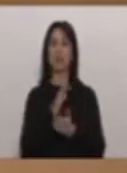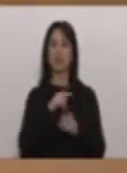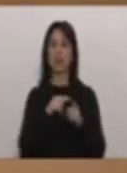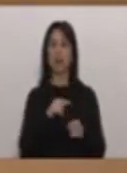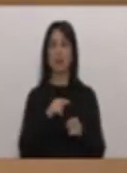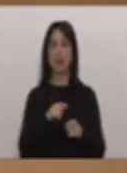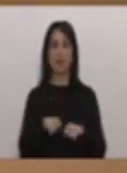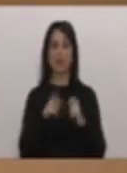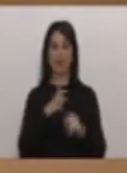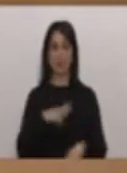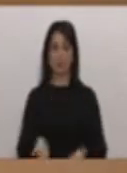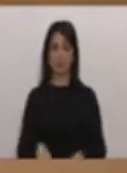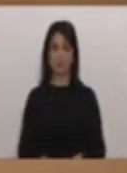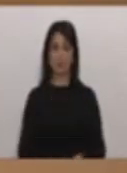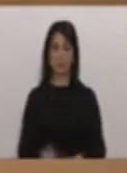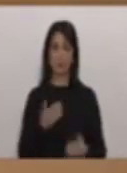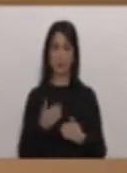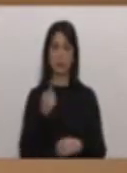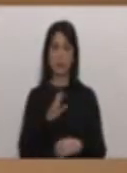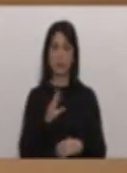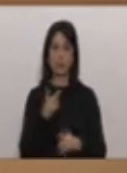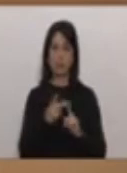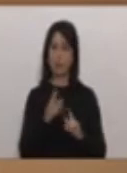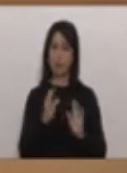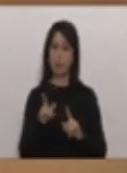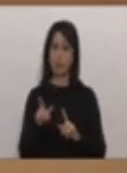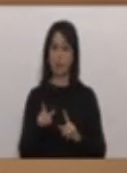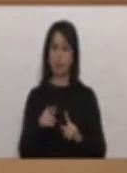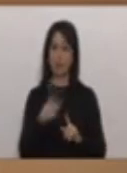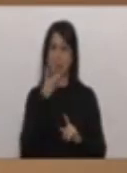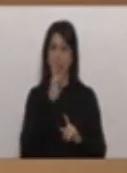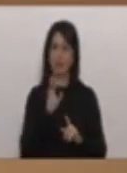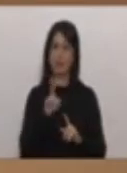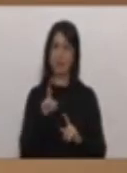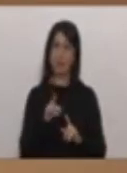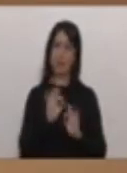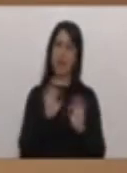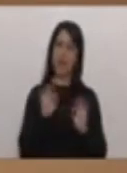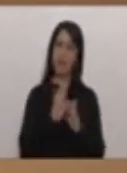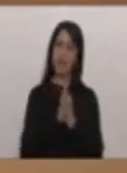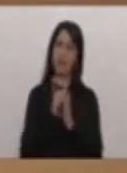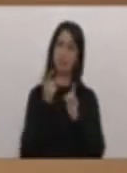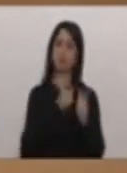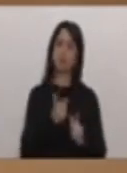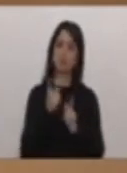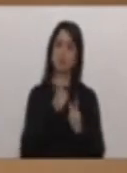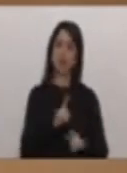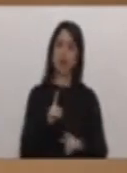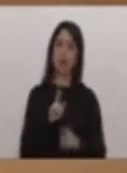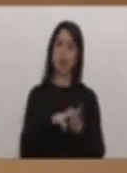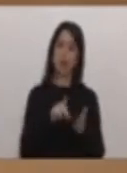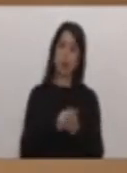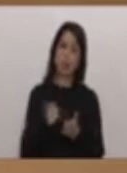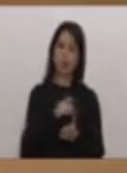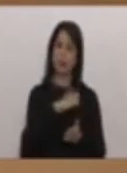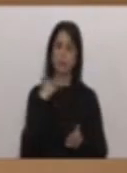არ დარღვეულა. თუმცა არც ეს და არც მეორე შემთხვევაში ჩვენ არ გვინახავს არც ახსნა სიტუაციის, არც რაღაც ცდელობა თქვა ბოდიშის მოხდის,